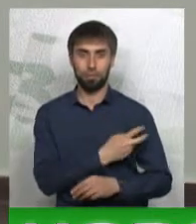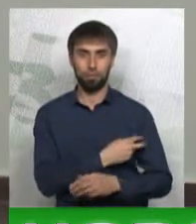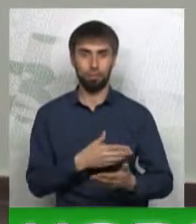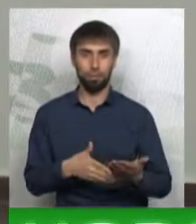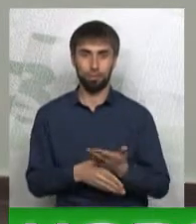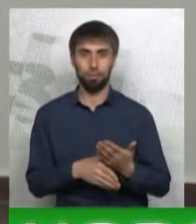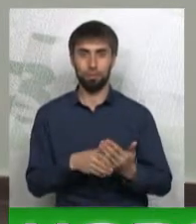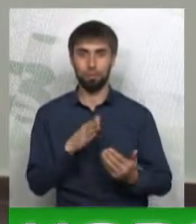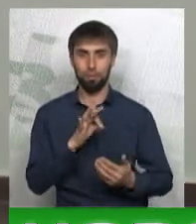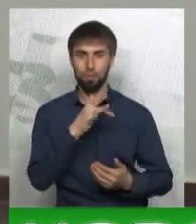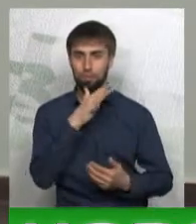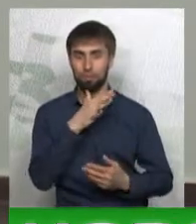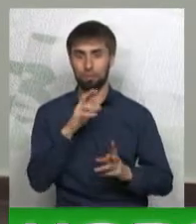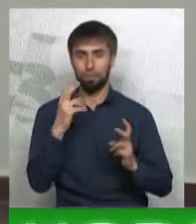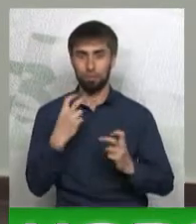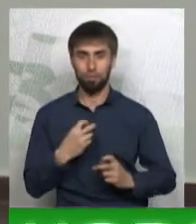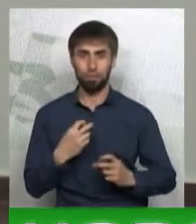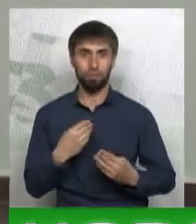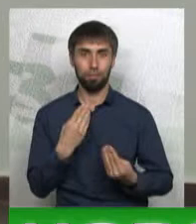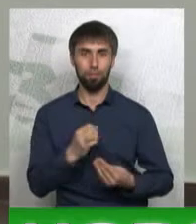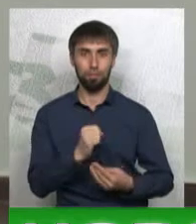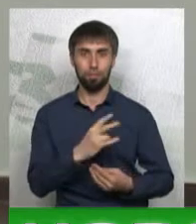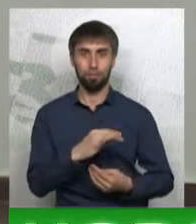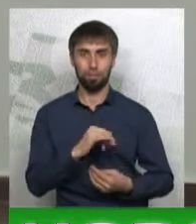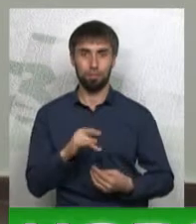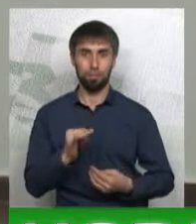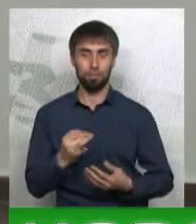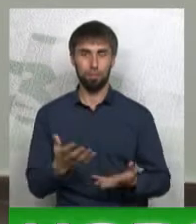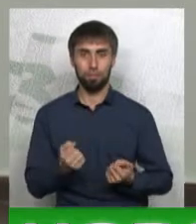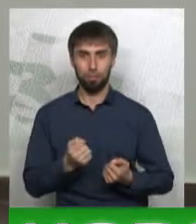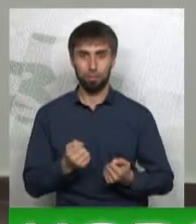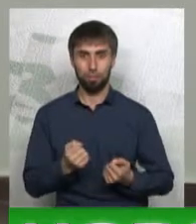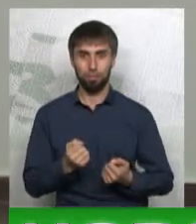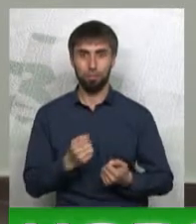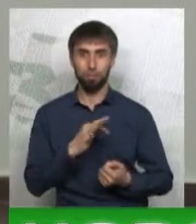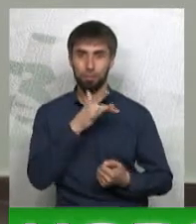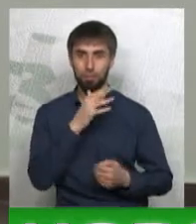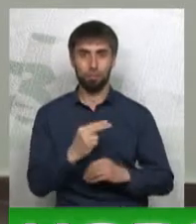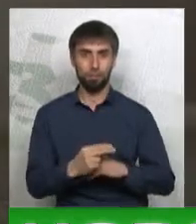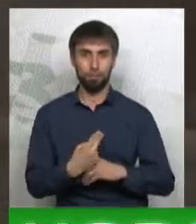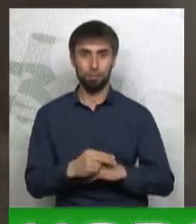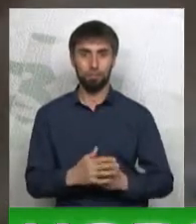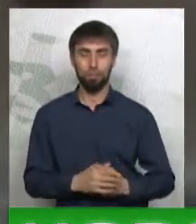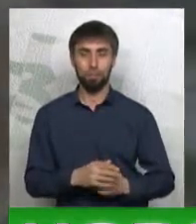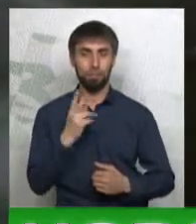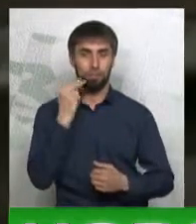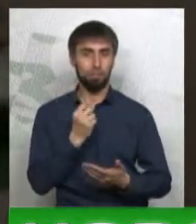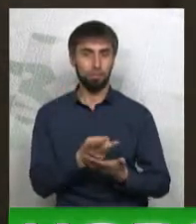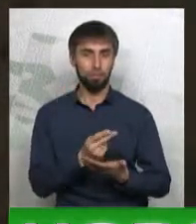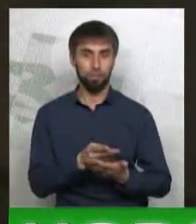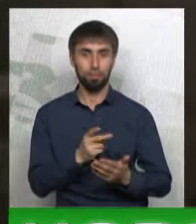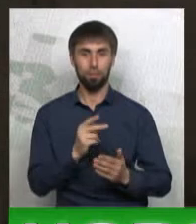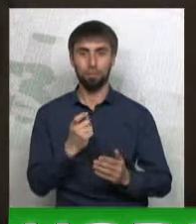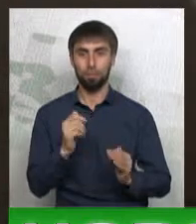помощью вовремя, обследовались, сдавали анализы и получали вовремя лечение. Число госпитализаций